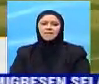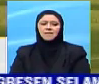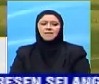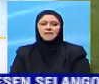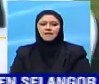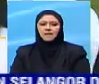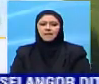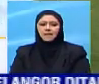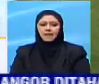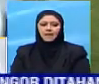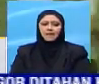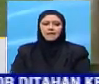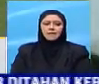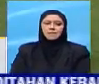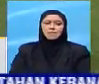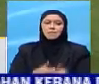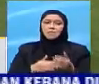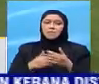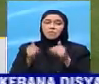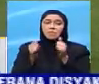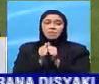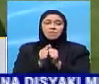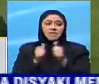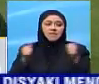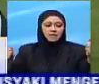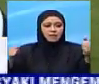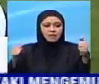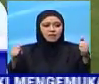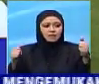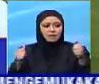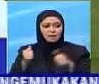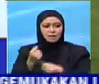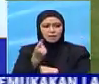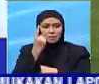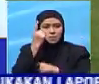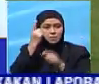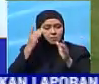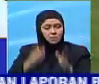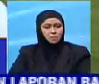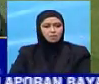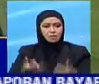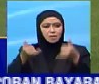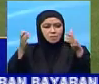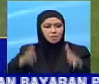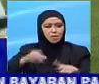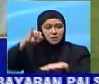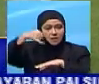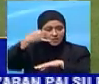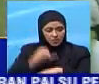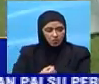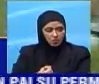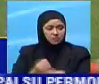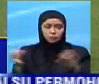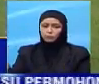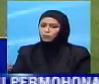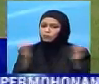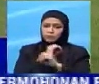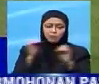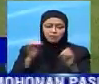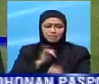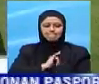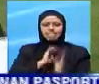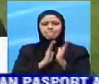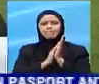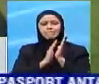sama walaupun tanpa seorang pun pemain import saya memujilah sikap ataupun